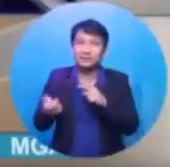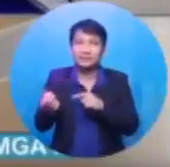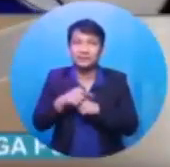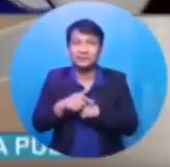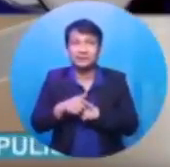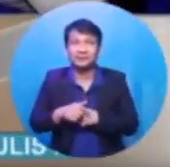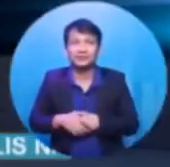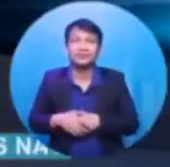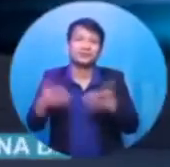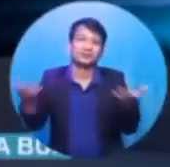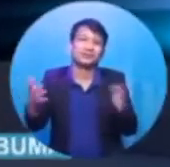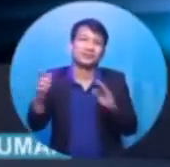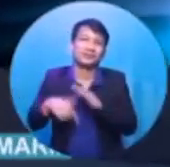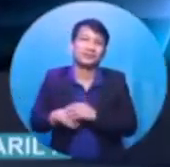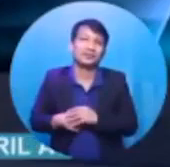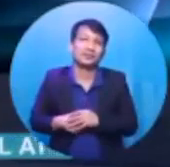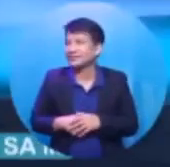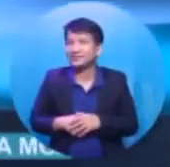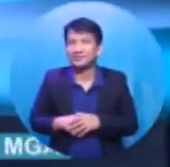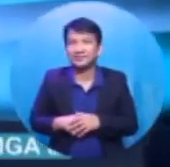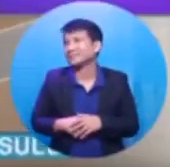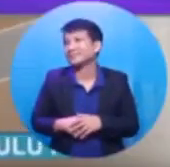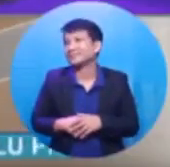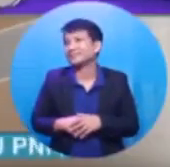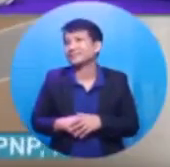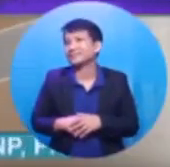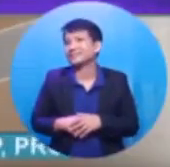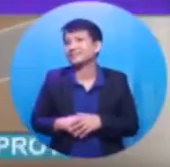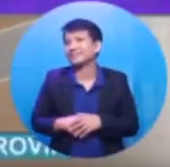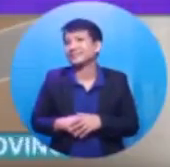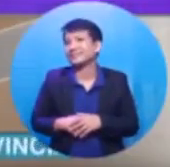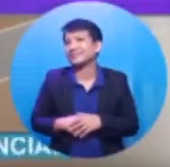Ah, wala pa rin. Oo. Sherry, sayaw.